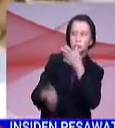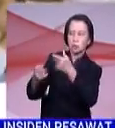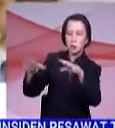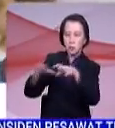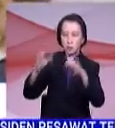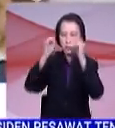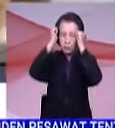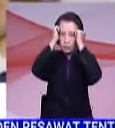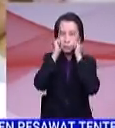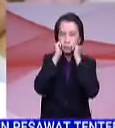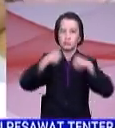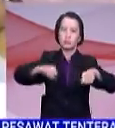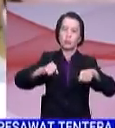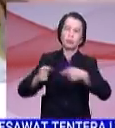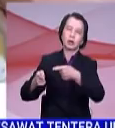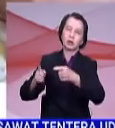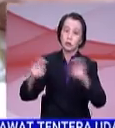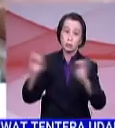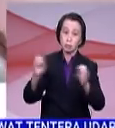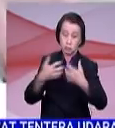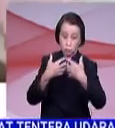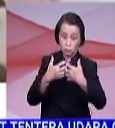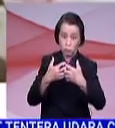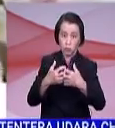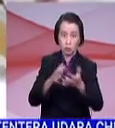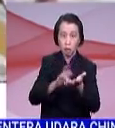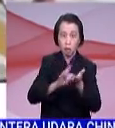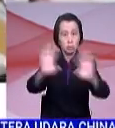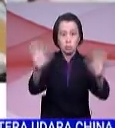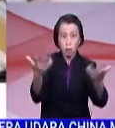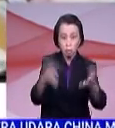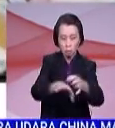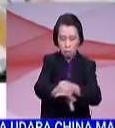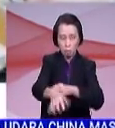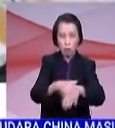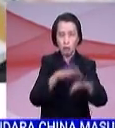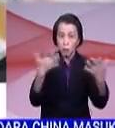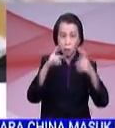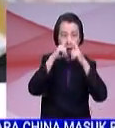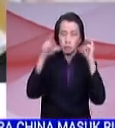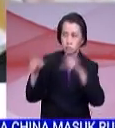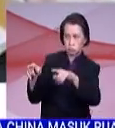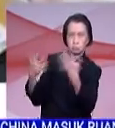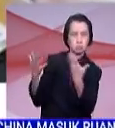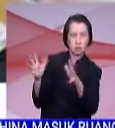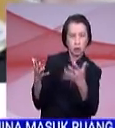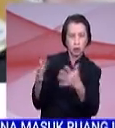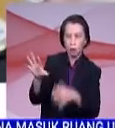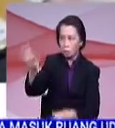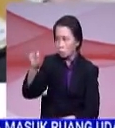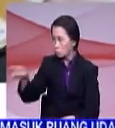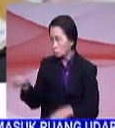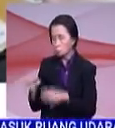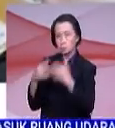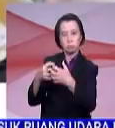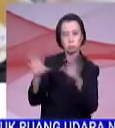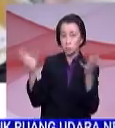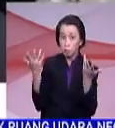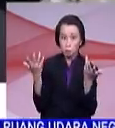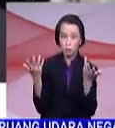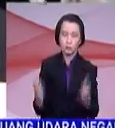menghasilkan topi keledar dan tiada sebarang pembuatan perubahan seperti sarung tangan serta pelitup muka ditemui dalam premis